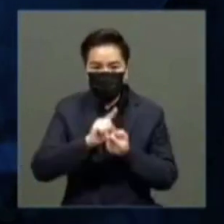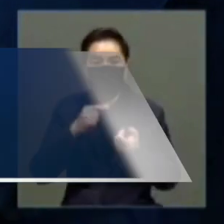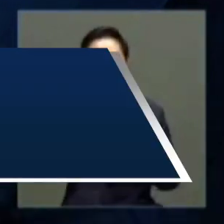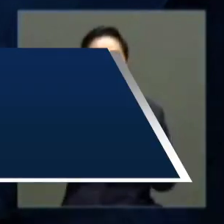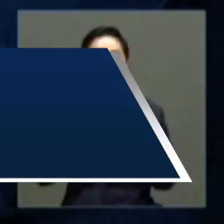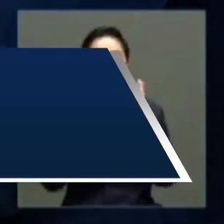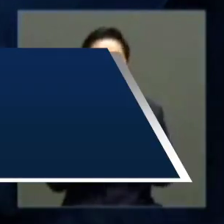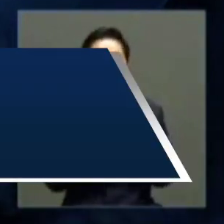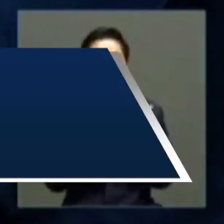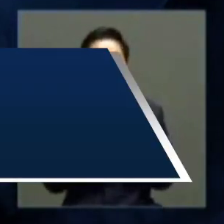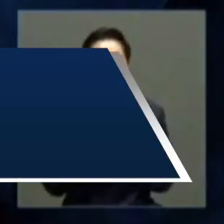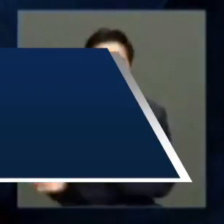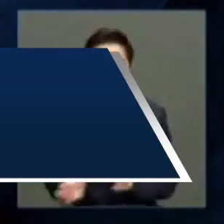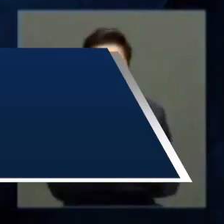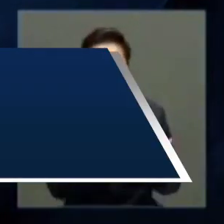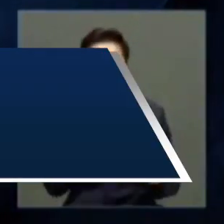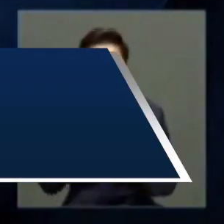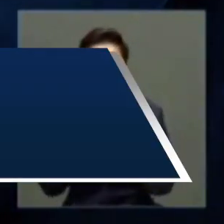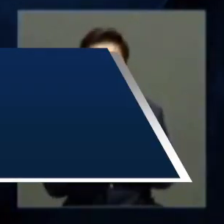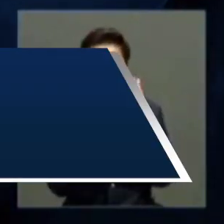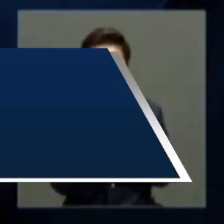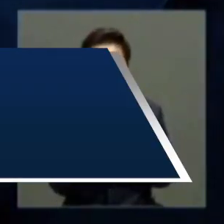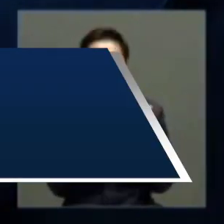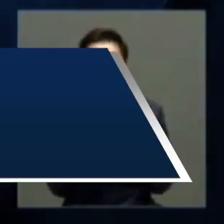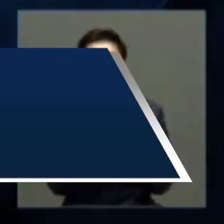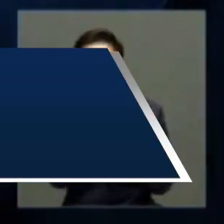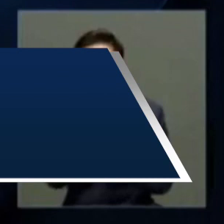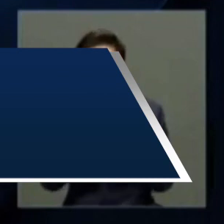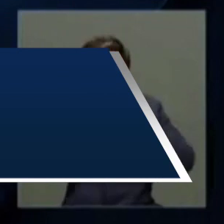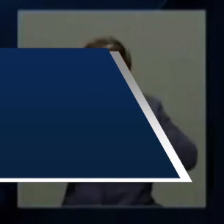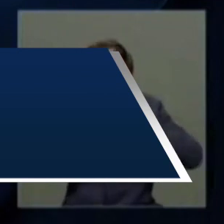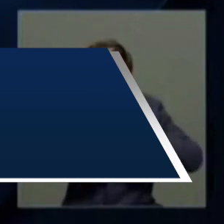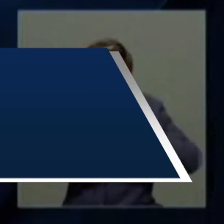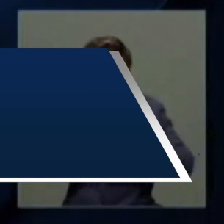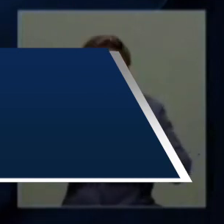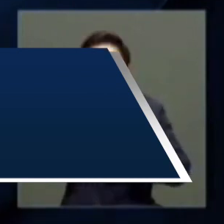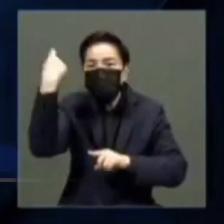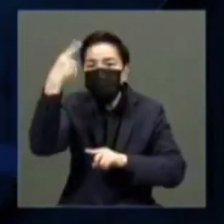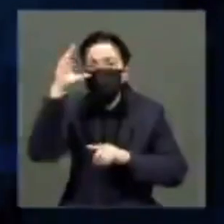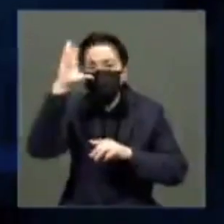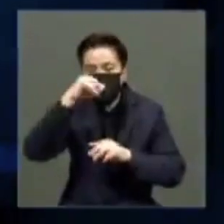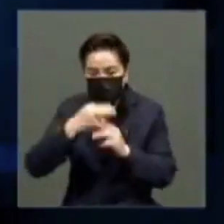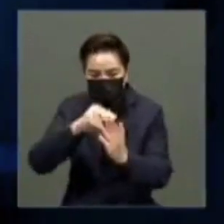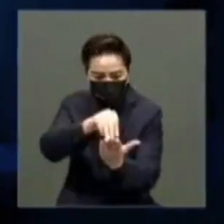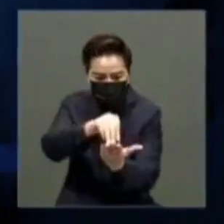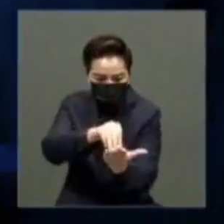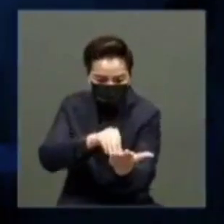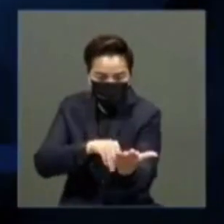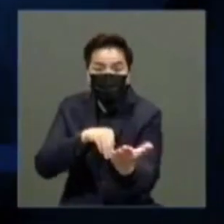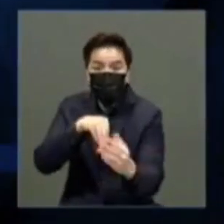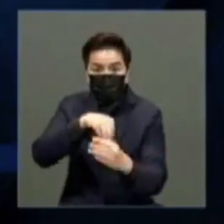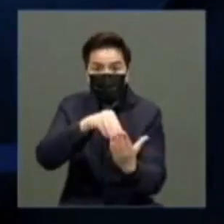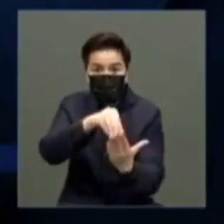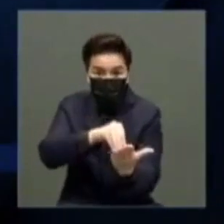ในส่วนของการรายงานของกทม.วันนี้นะคะได้มีการสำรวจสถานบันเทิงที่ขึ้นทะเบียนอยู่ในกทม.ค่ะ